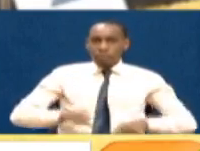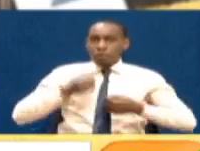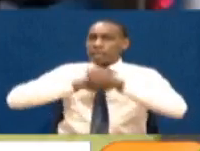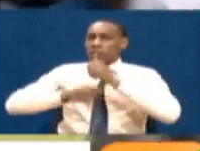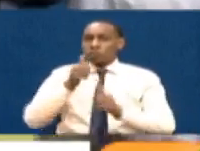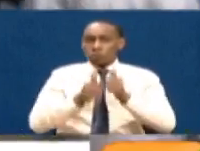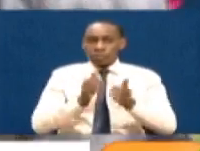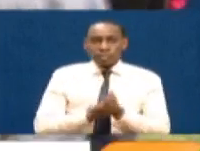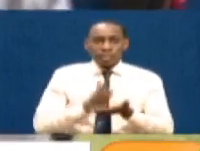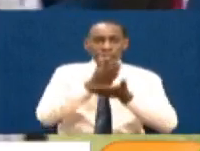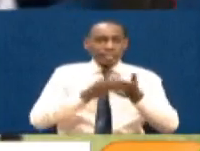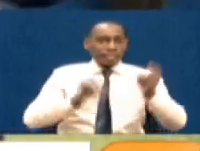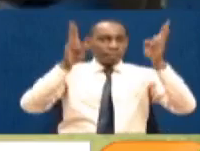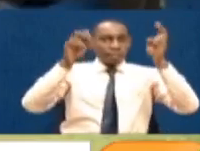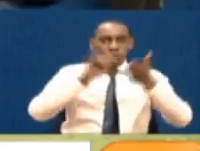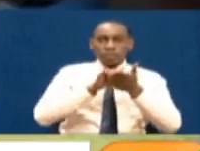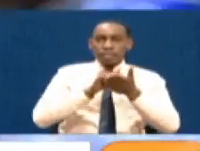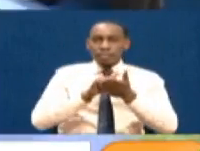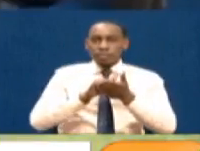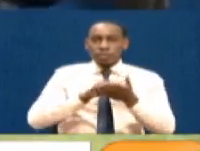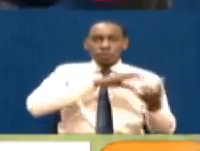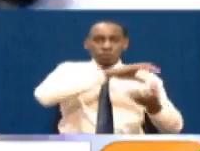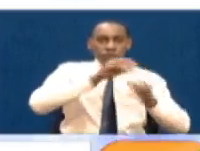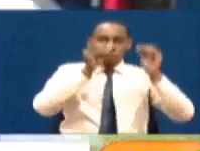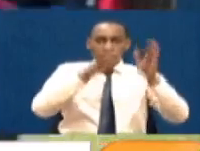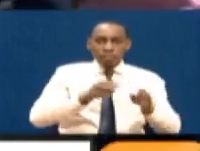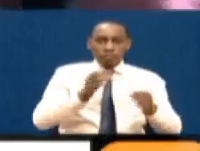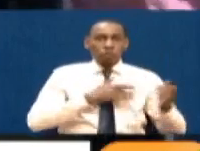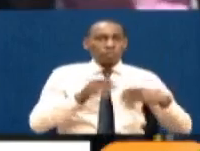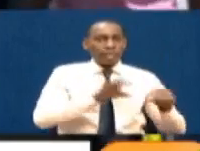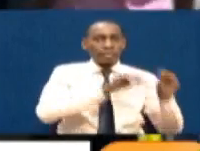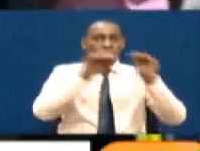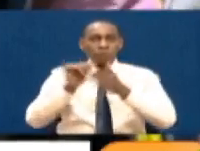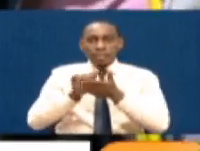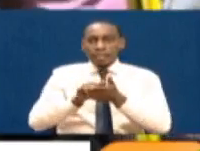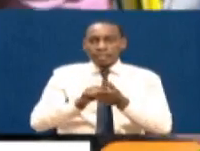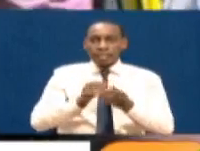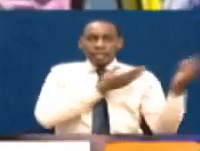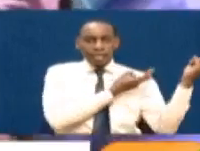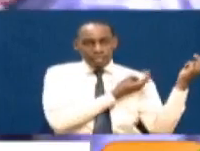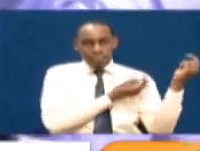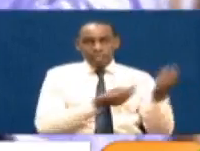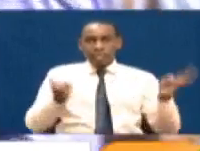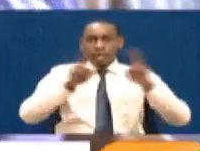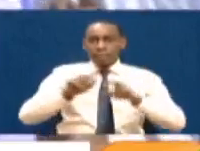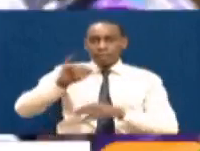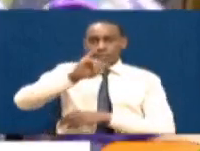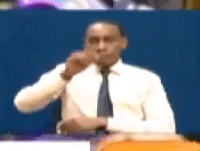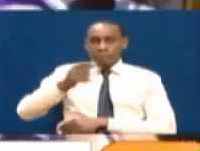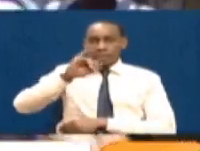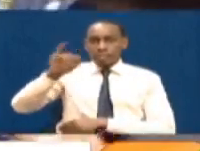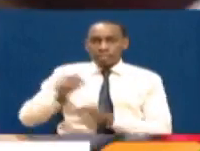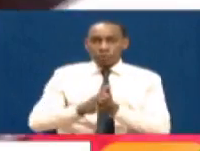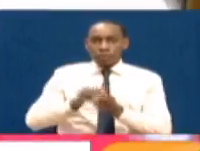gani? Baadhi ya masuala yanayowatamausha walimu ni uhamisho unaotazamiwa kufanya Januari mwaka 2020,